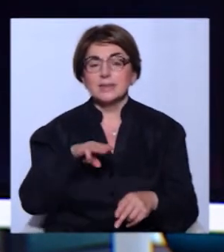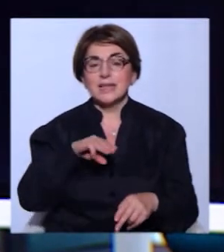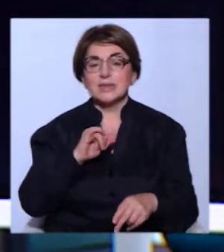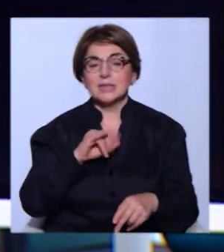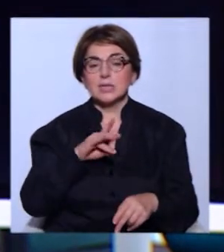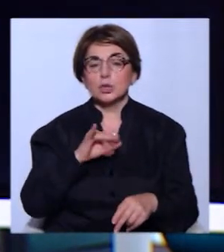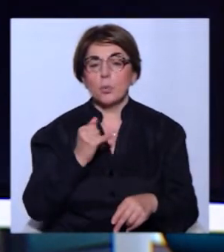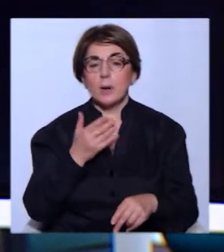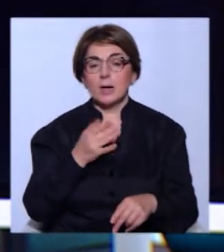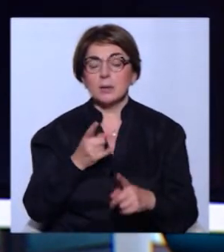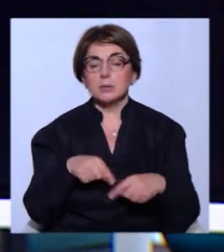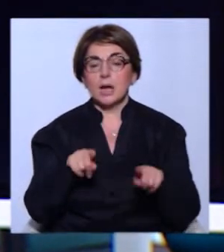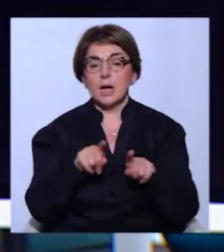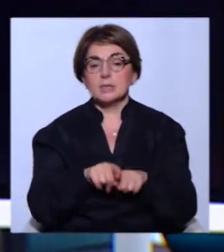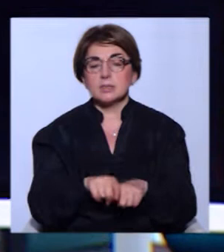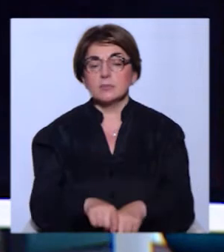დეტრიტოფაგები და ასევე